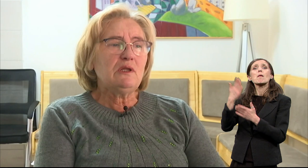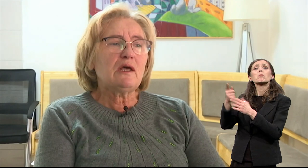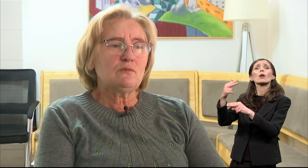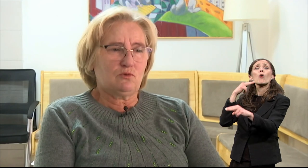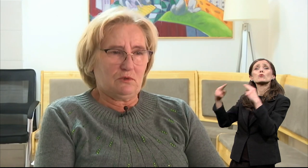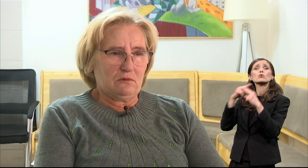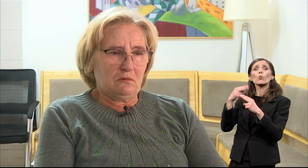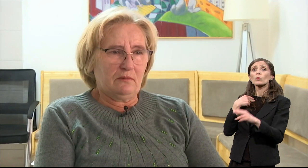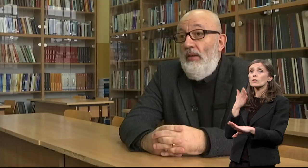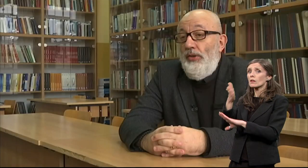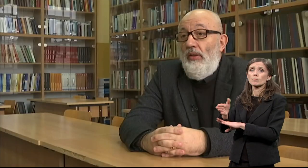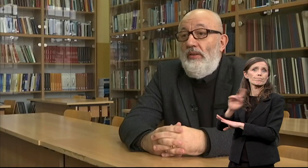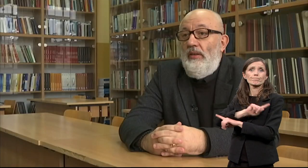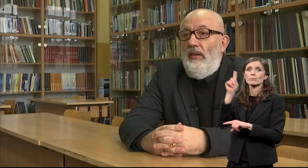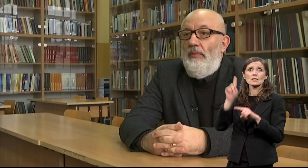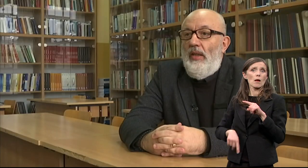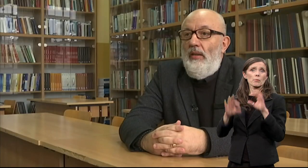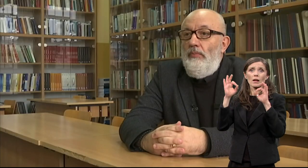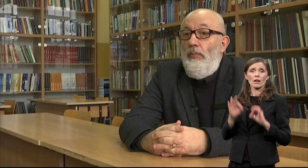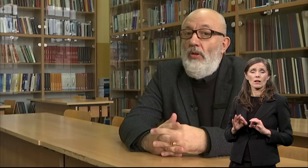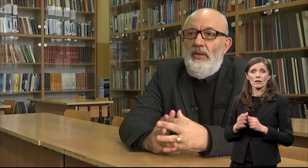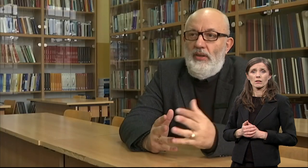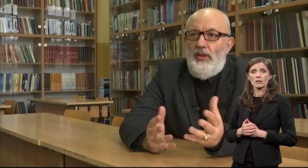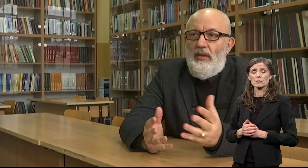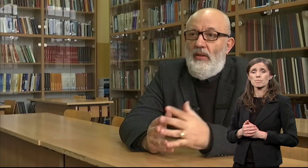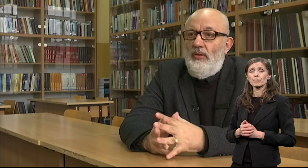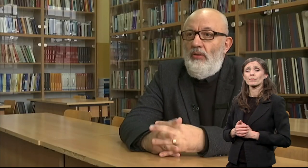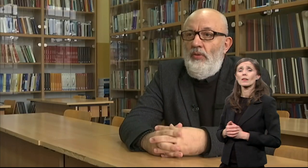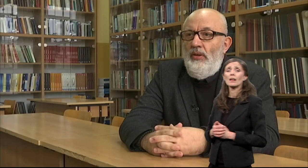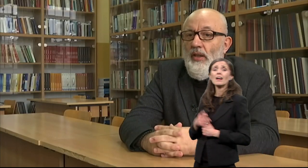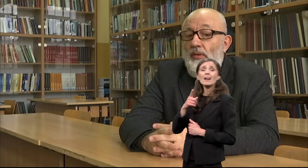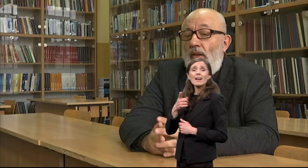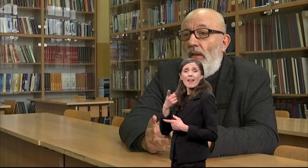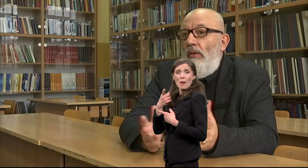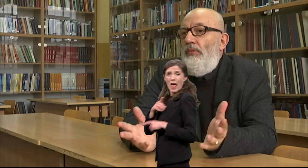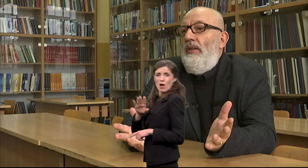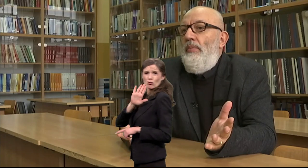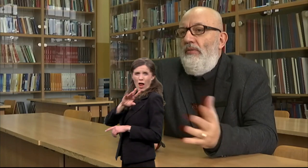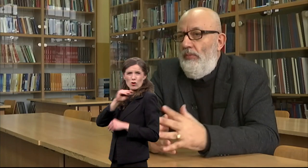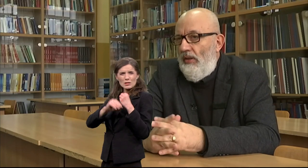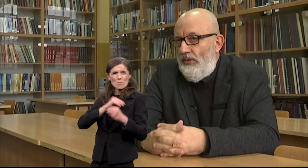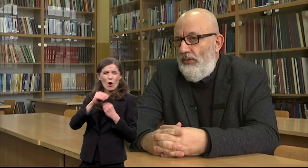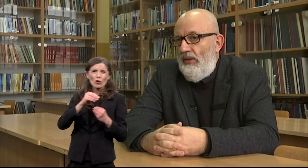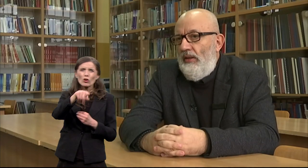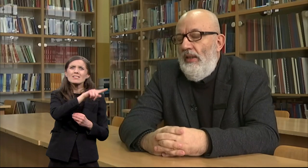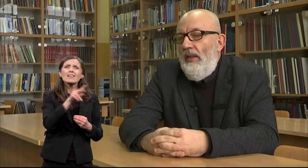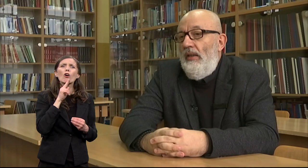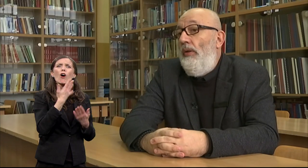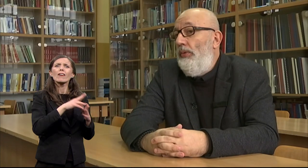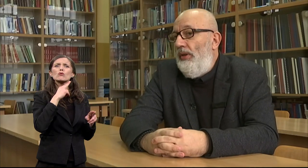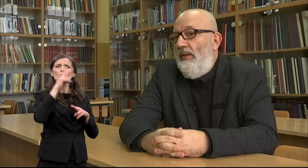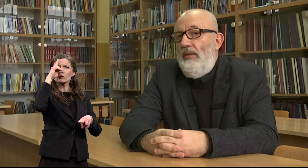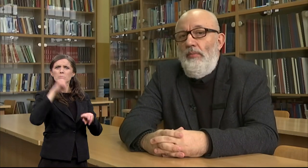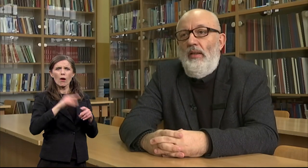prisustvujemo ni jednom suđenju. Nažalost, porodice žrtava, ako tako mogu da kažem, dakle, ovih na pravdi Boga osuđenih